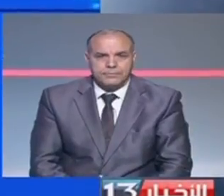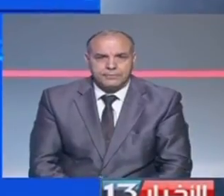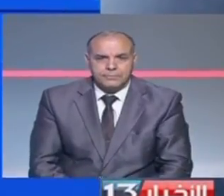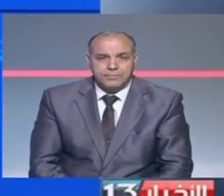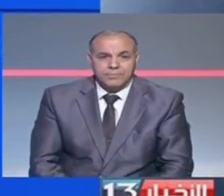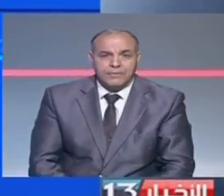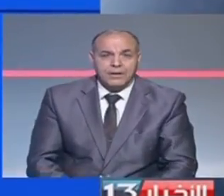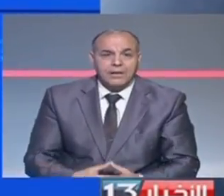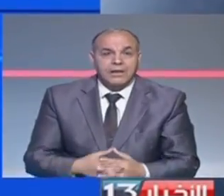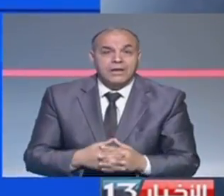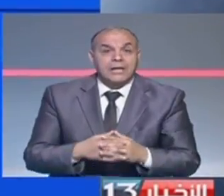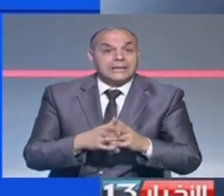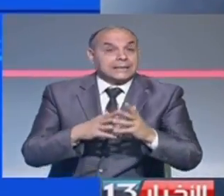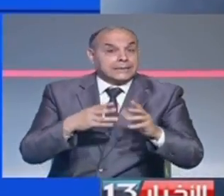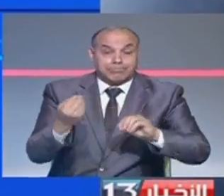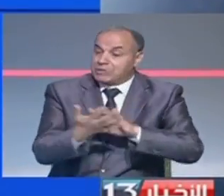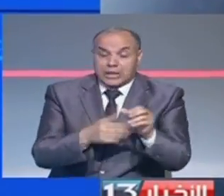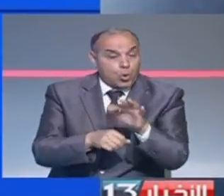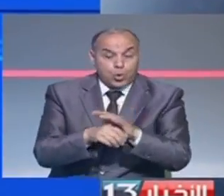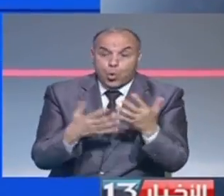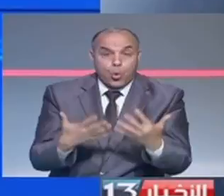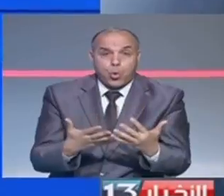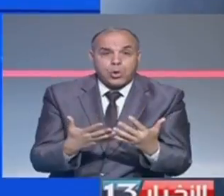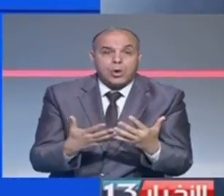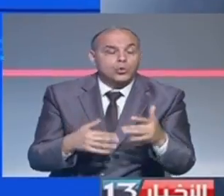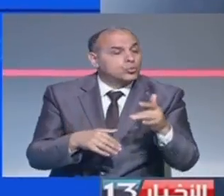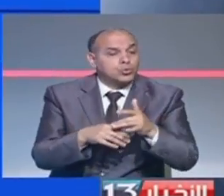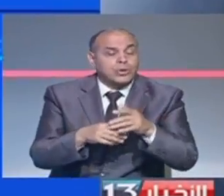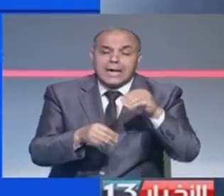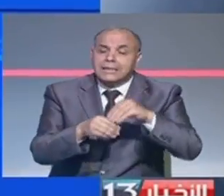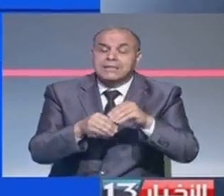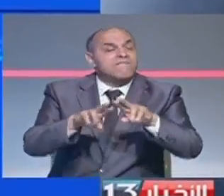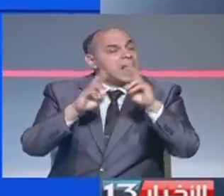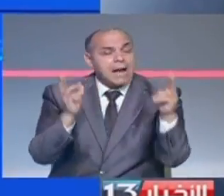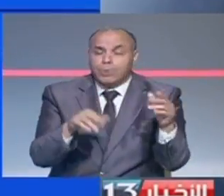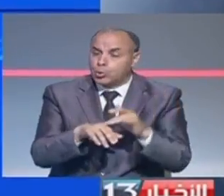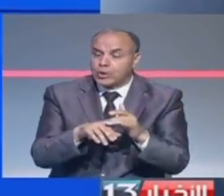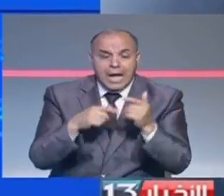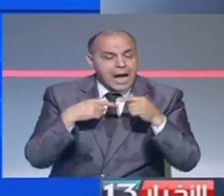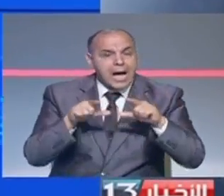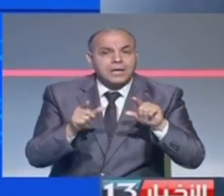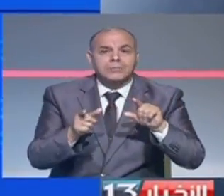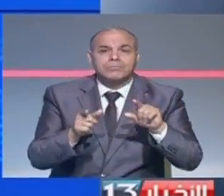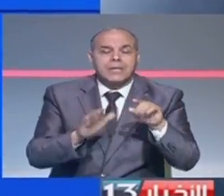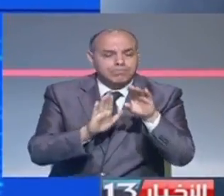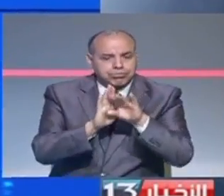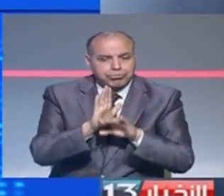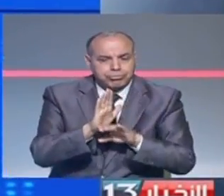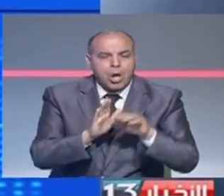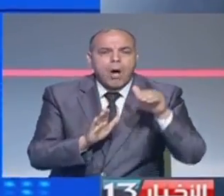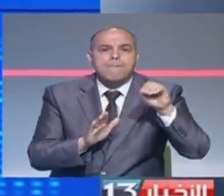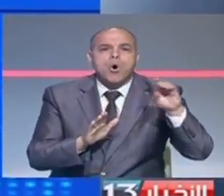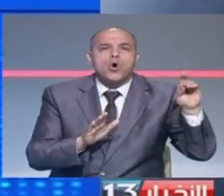وفي خضم ازمه كورونا التي تعصف باقتصاديات العالم اعلنت وكاله التصنيف مدير